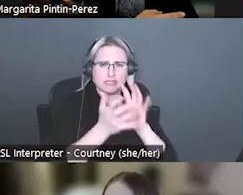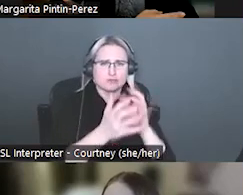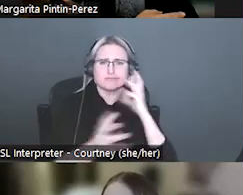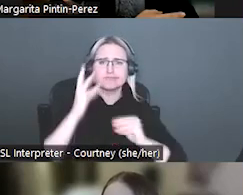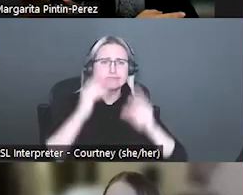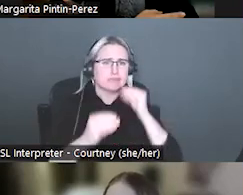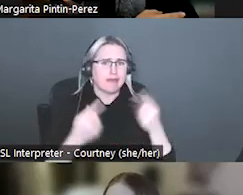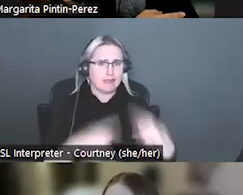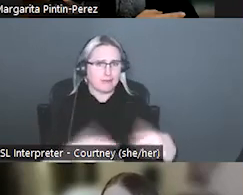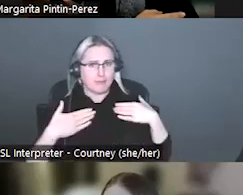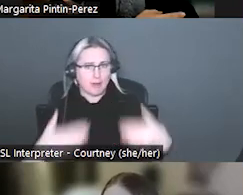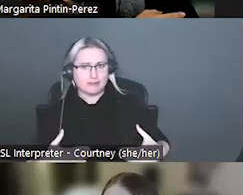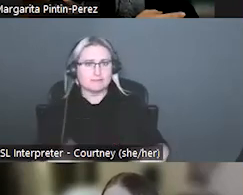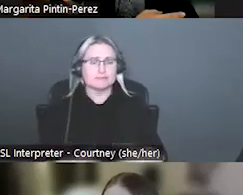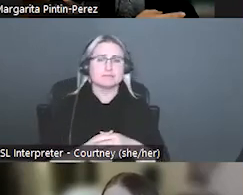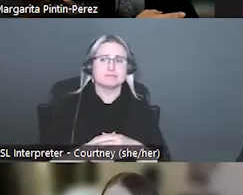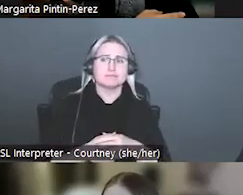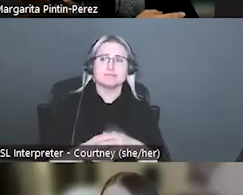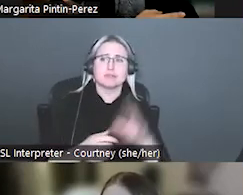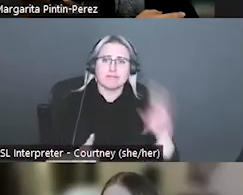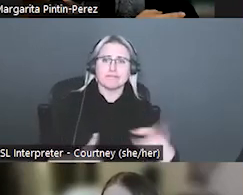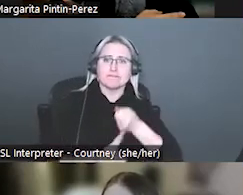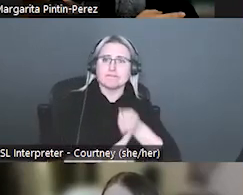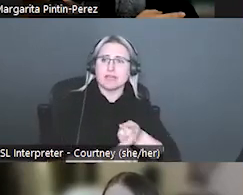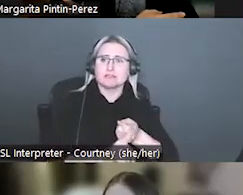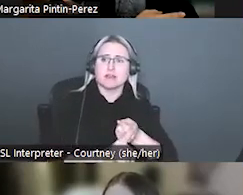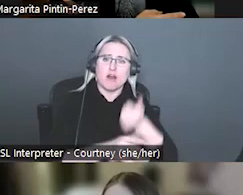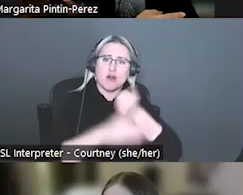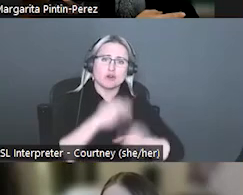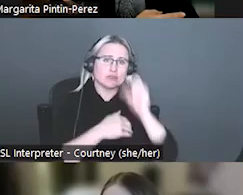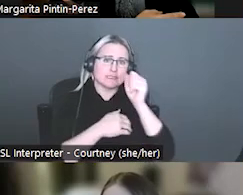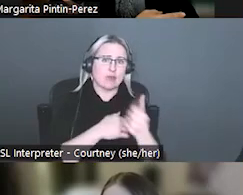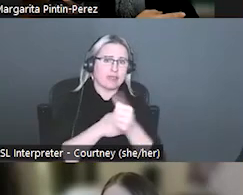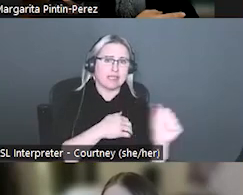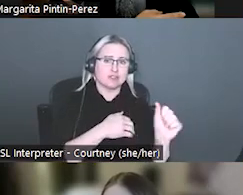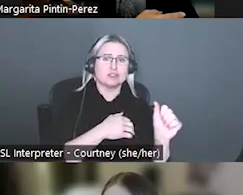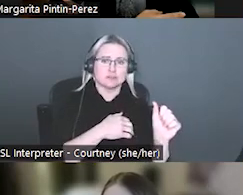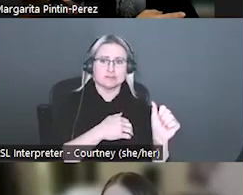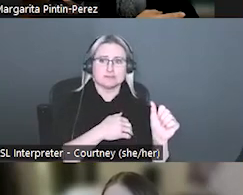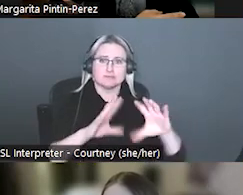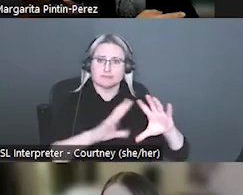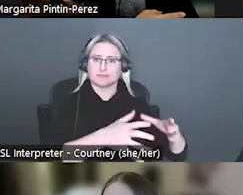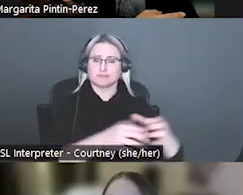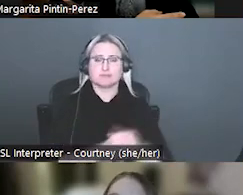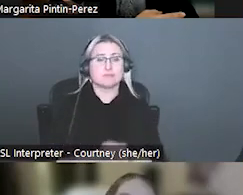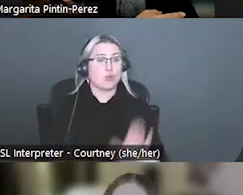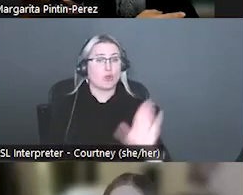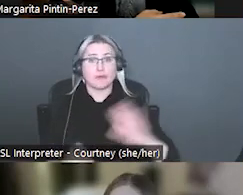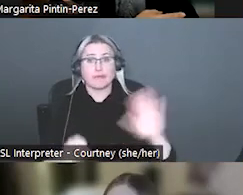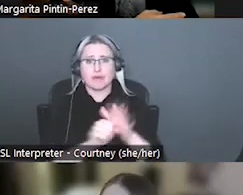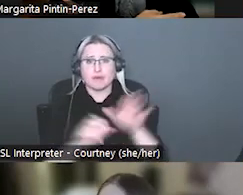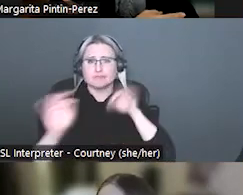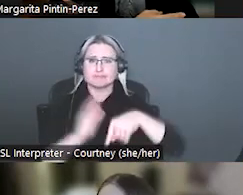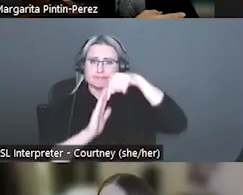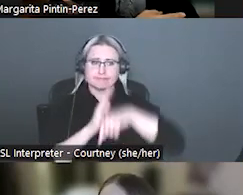expériences intersectionnelles du corps, de l'incarnation et de l'affect au sein de la diaspora sud-asiatique. Vous trouverez leur